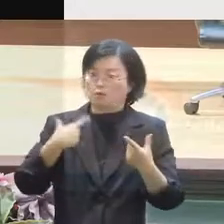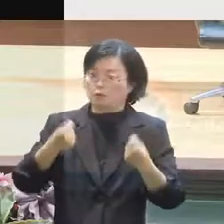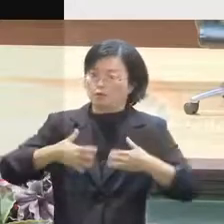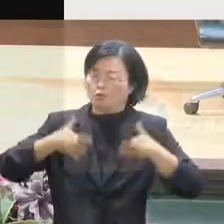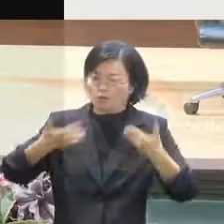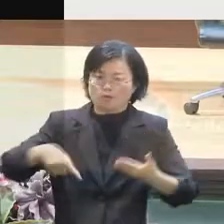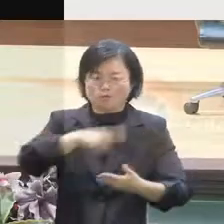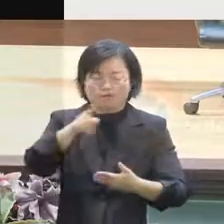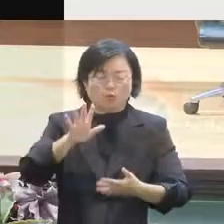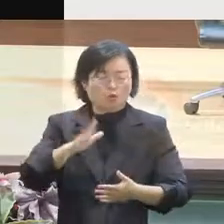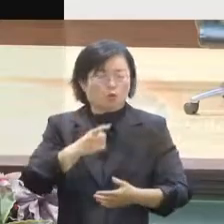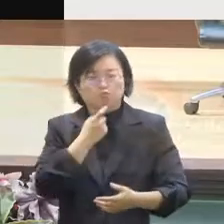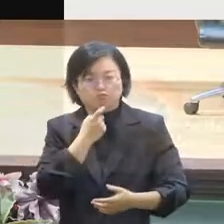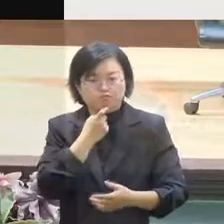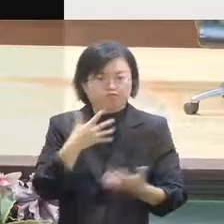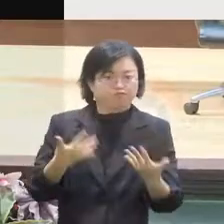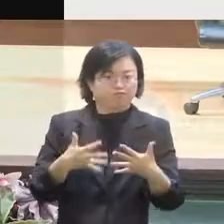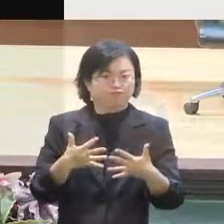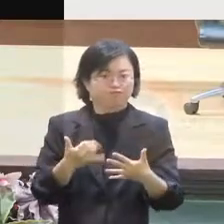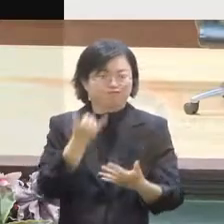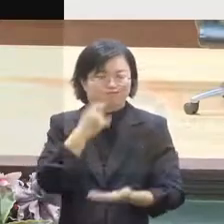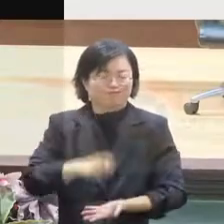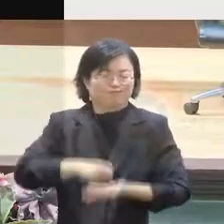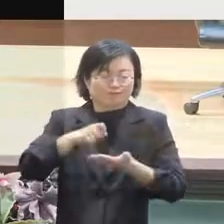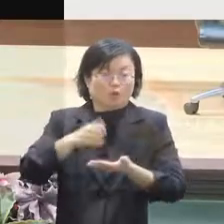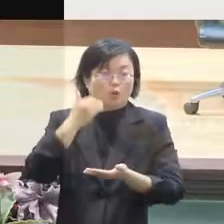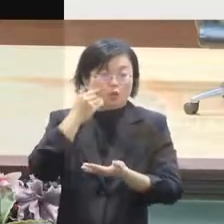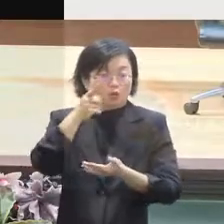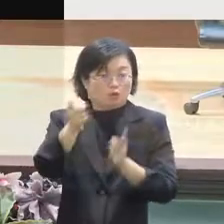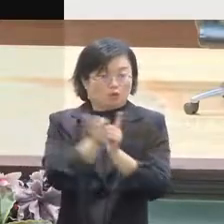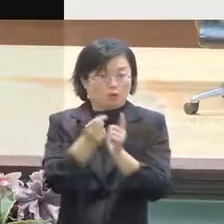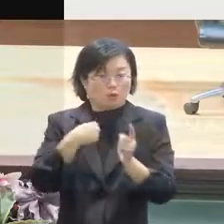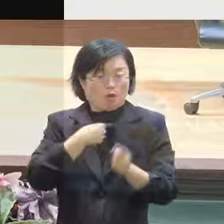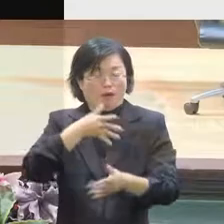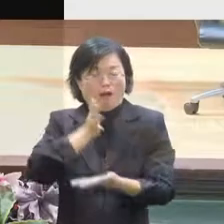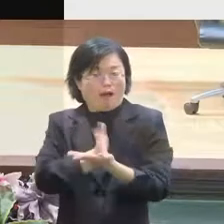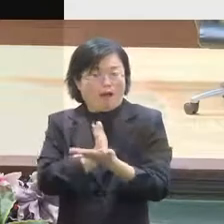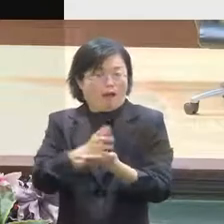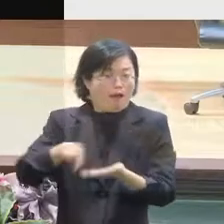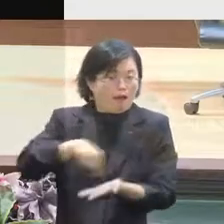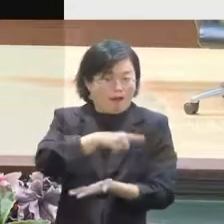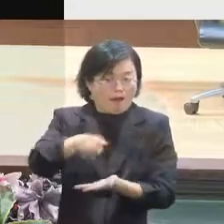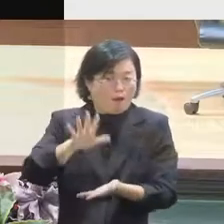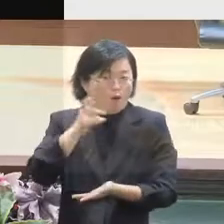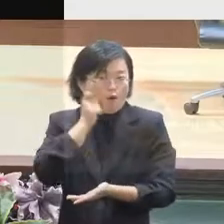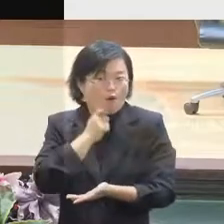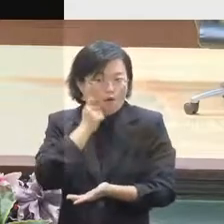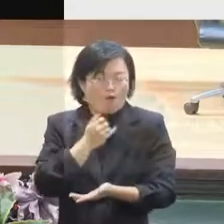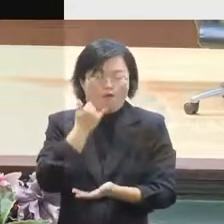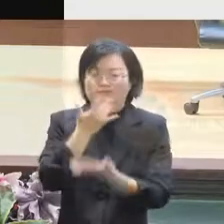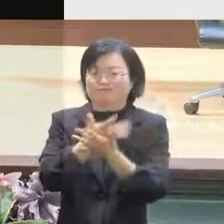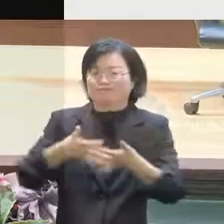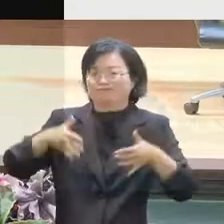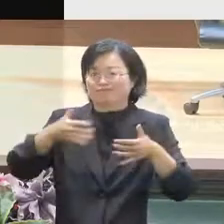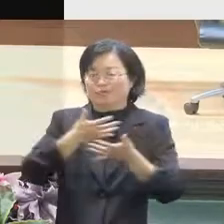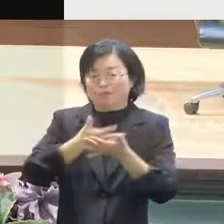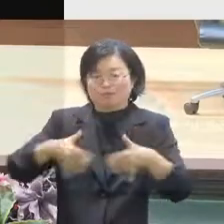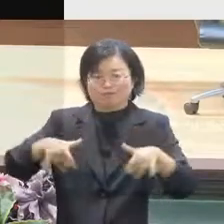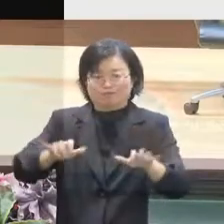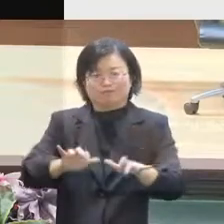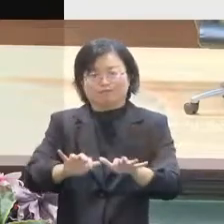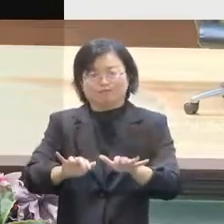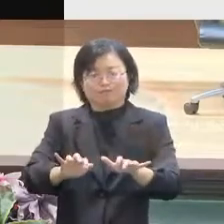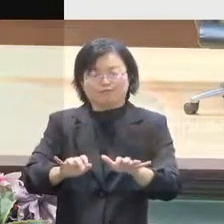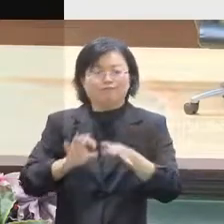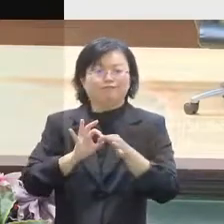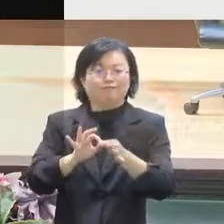题，有兴趣的朋友能够上我们的网站来了解更多的资料，也可以和我透过电邮来联